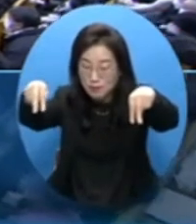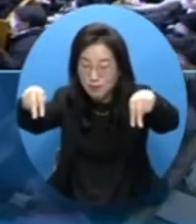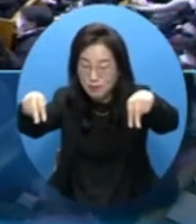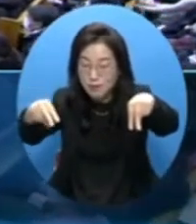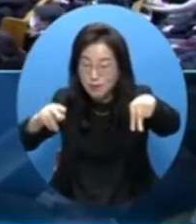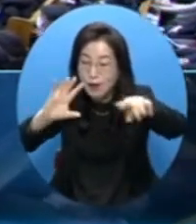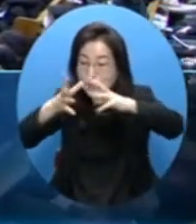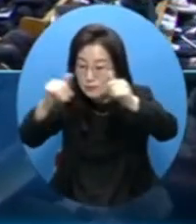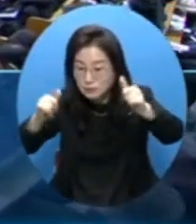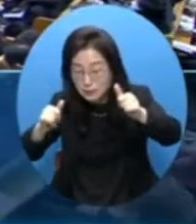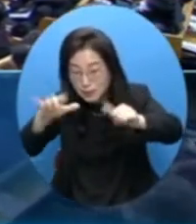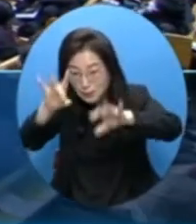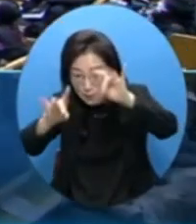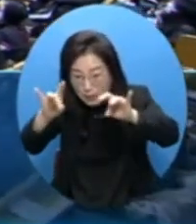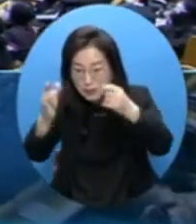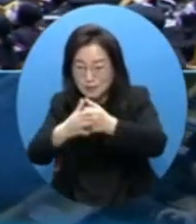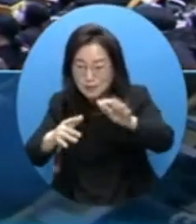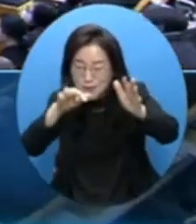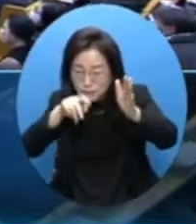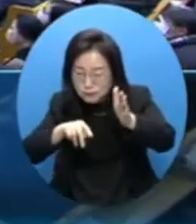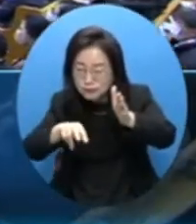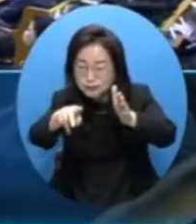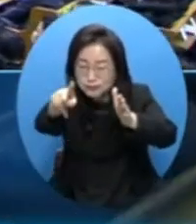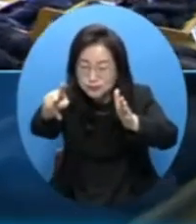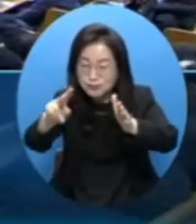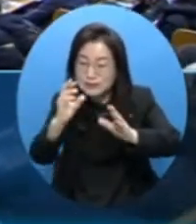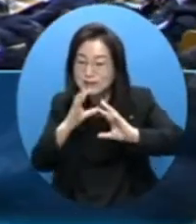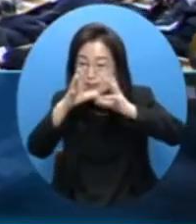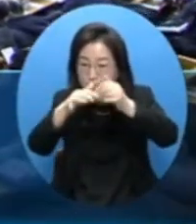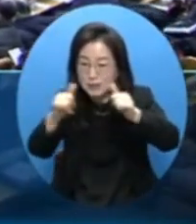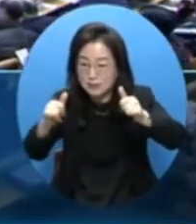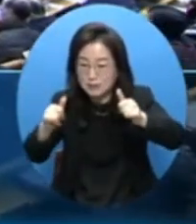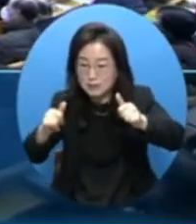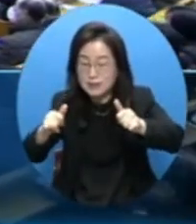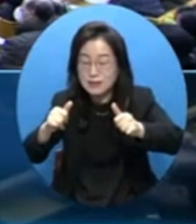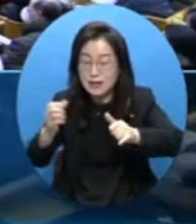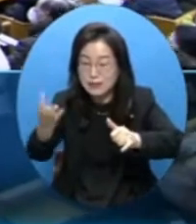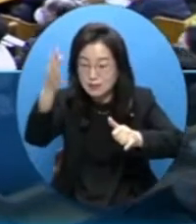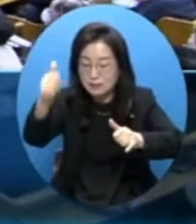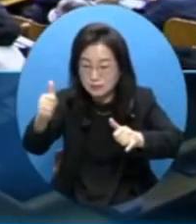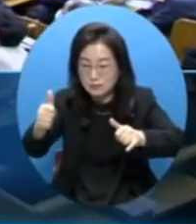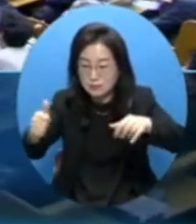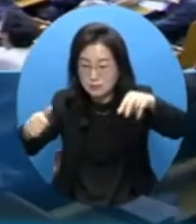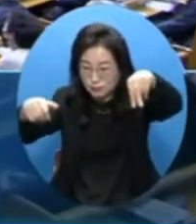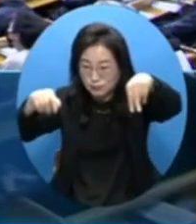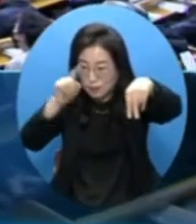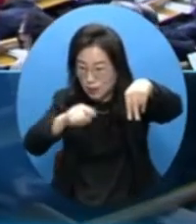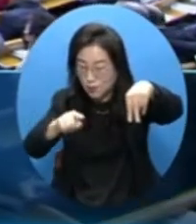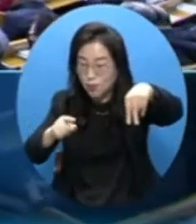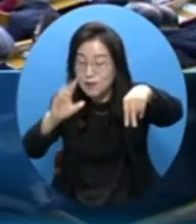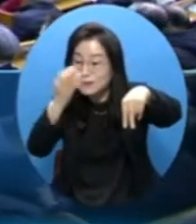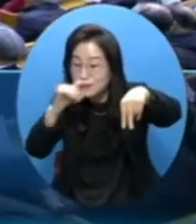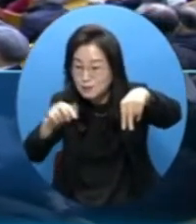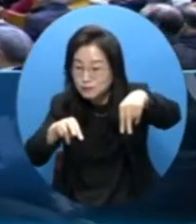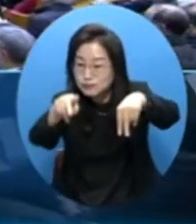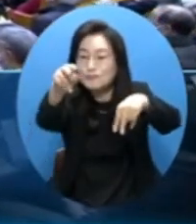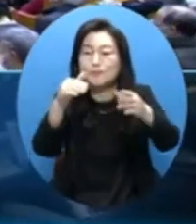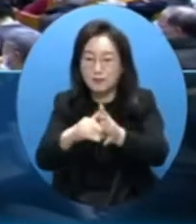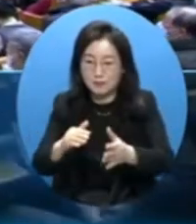백성이 요단을 건너기를 마태까지 모든 이스라엘은 그 말은 땅으로 건너갔더라 할렐루야